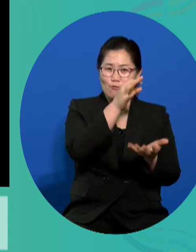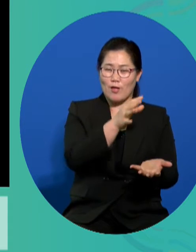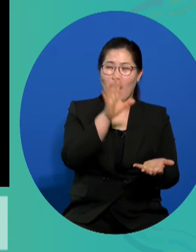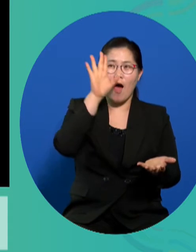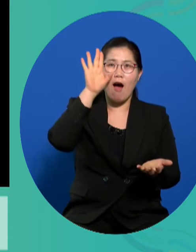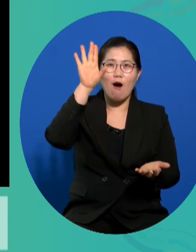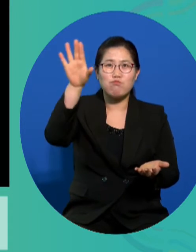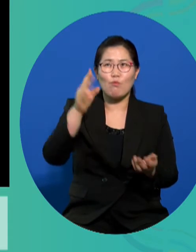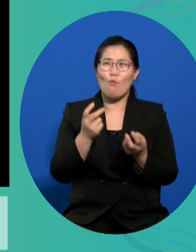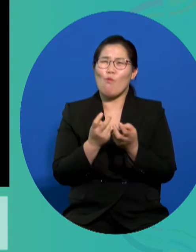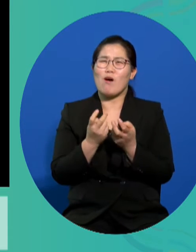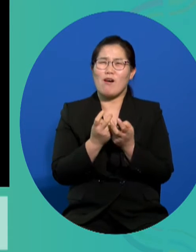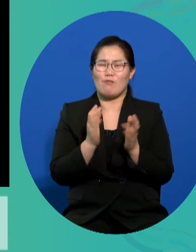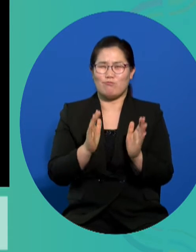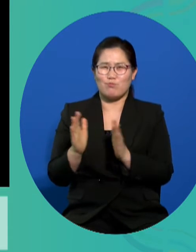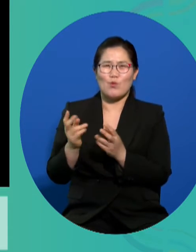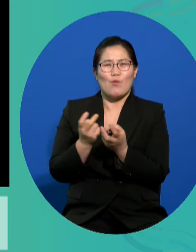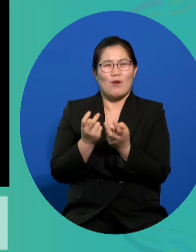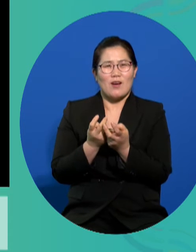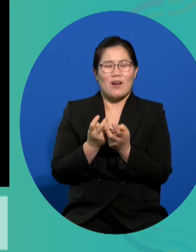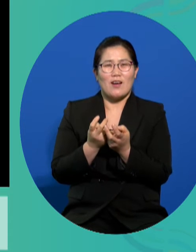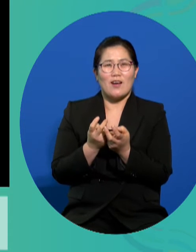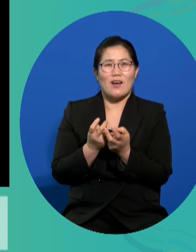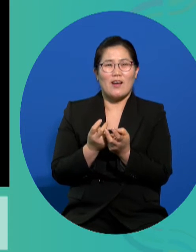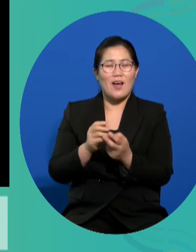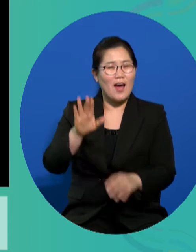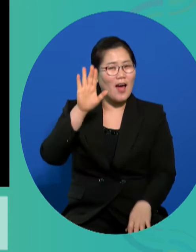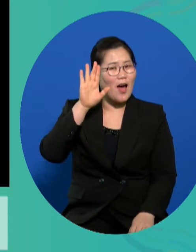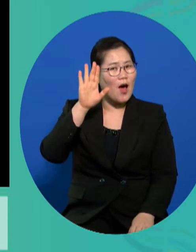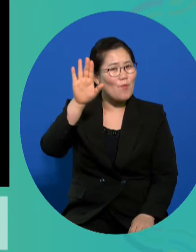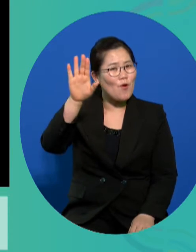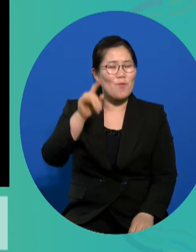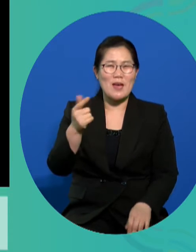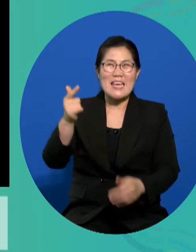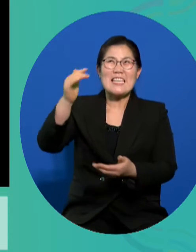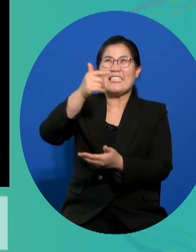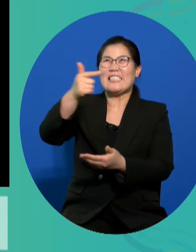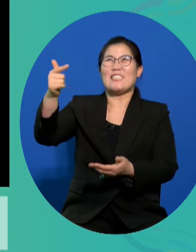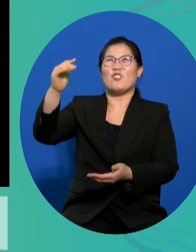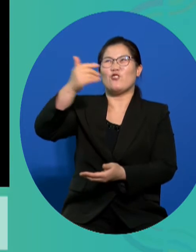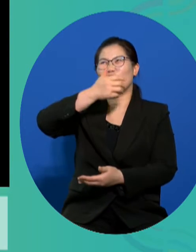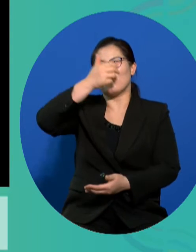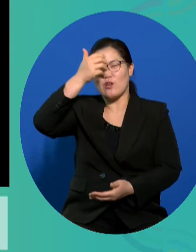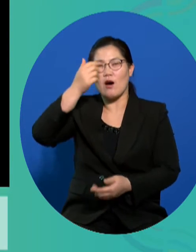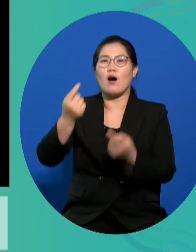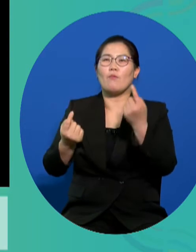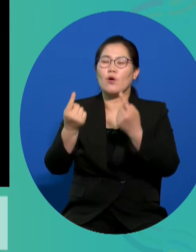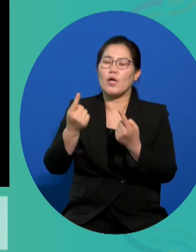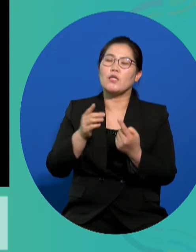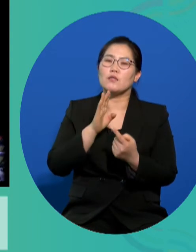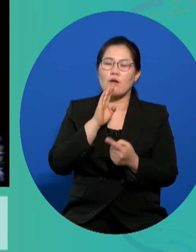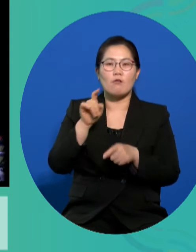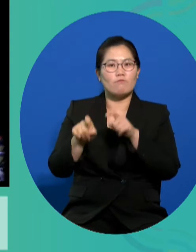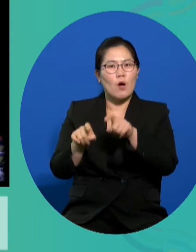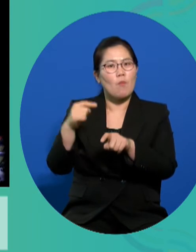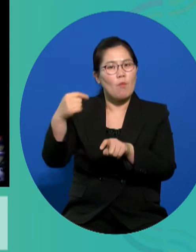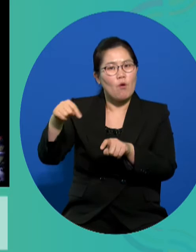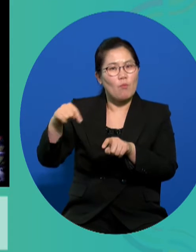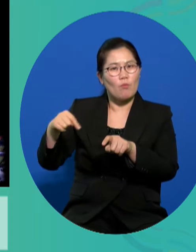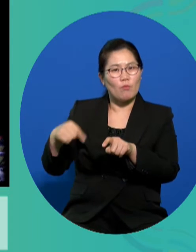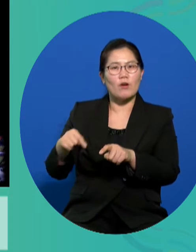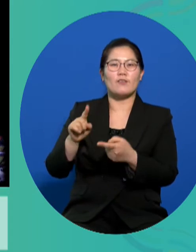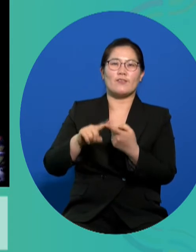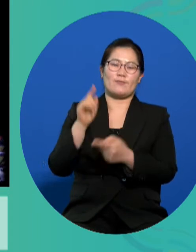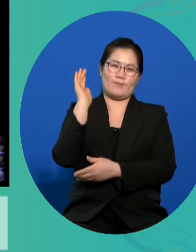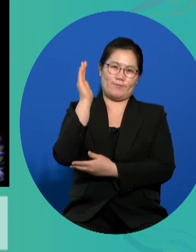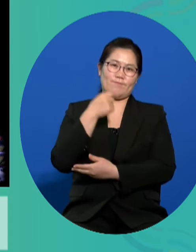미래에는 좀 뭐 커다란 것보다는 이런 것들을 조금 더 했으면 좋지 않을까 이런 생각도 한번 가져보고요.